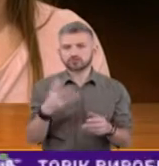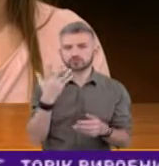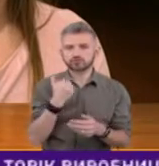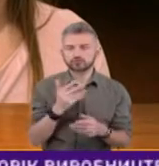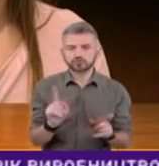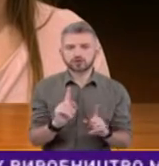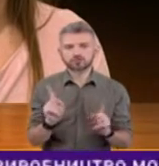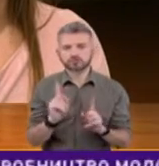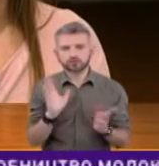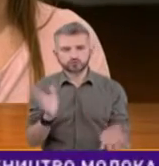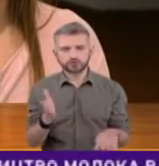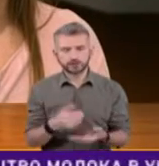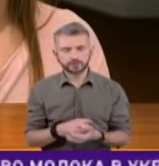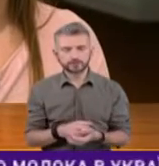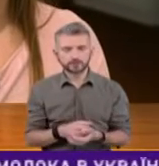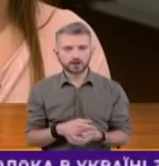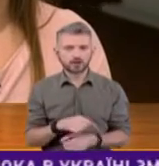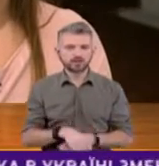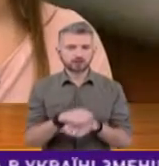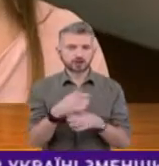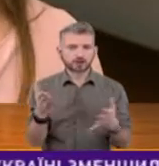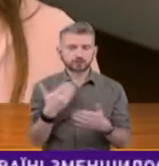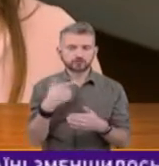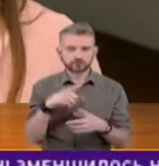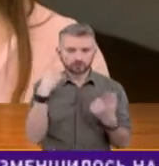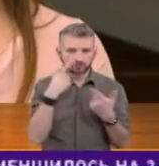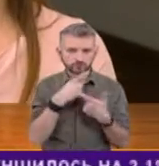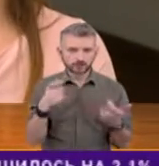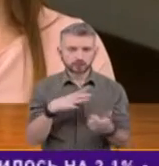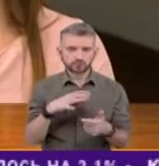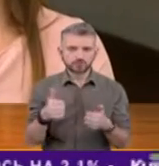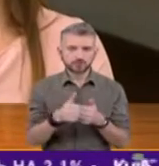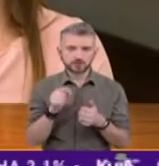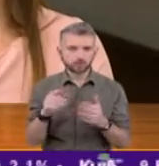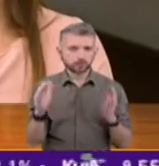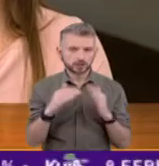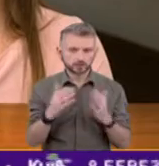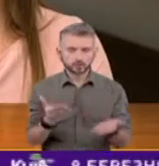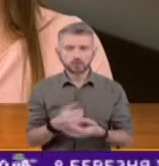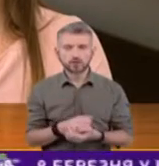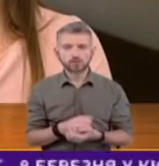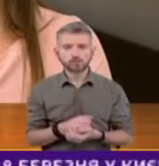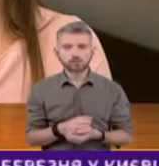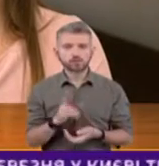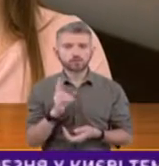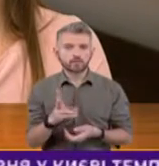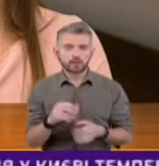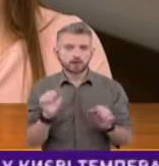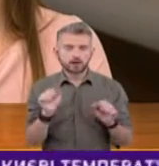добудують, чи не добудують. Там страйки якісь вже говорили, що були біля цього будинку. От як